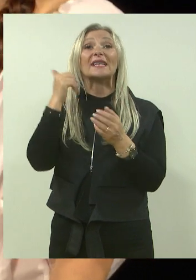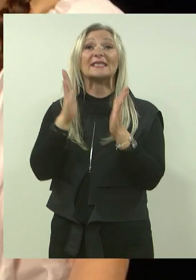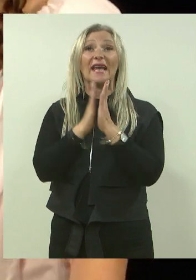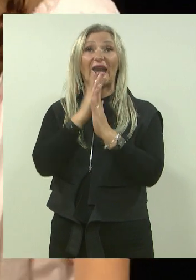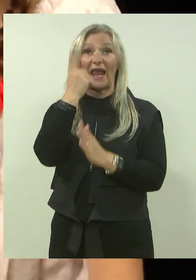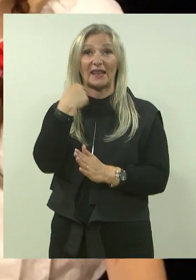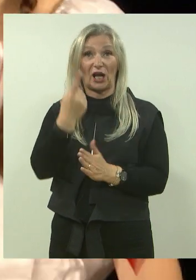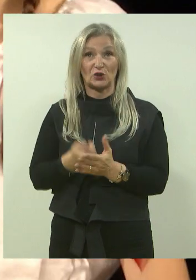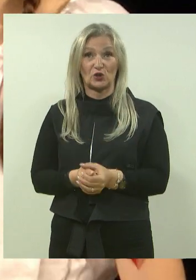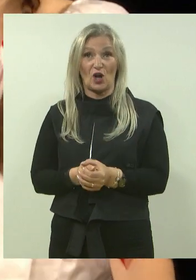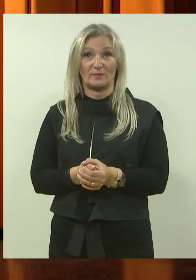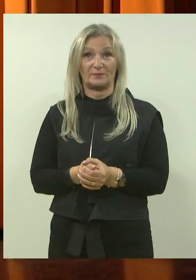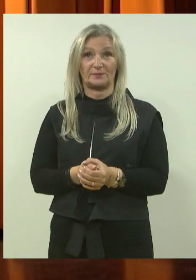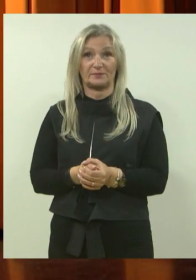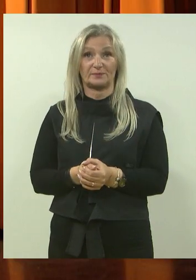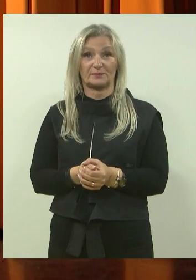Nedelišće.